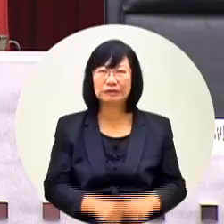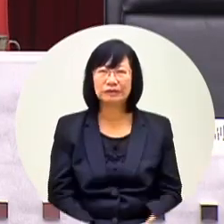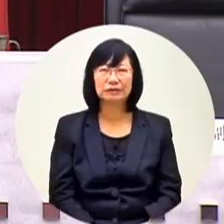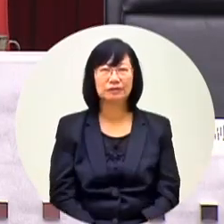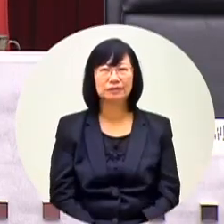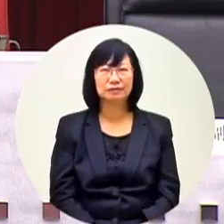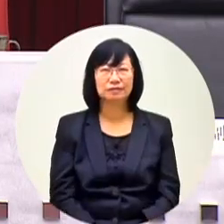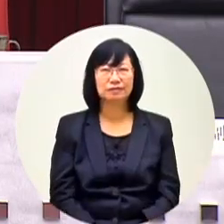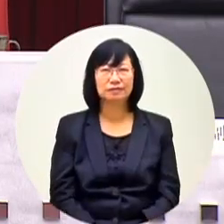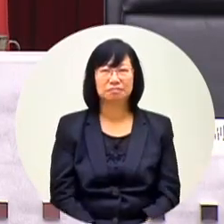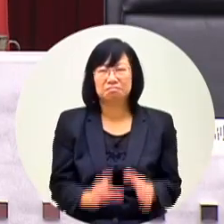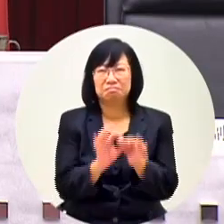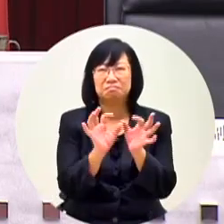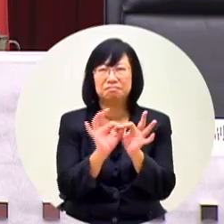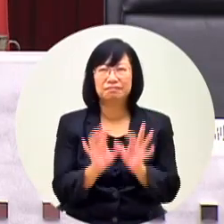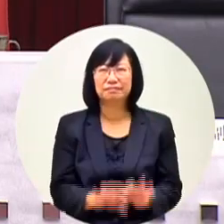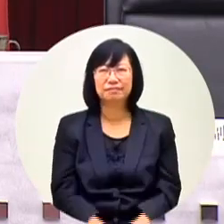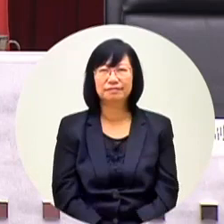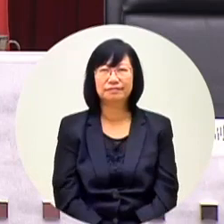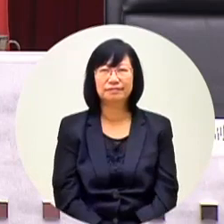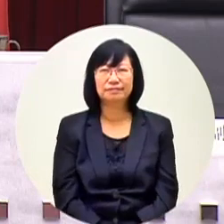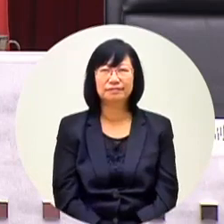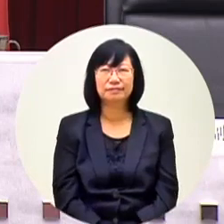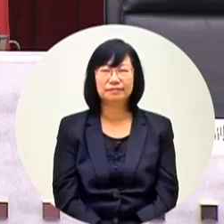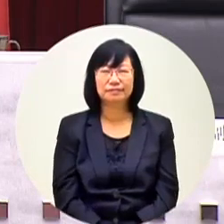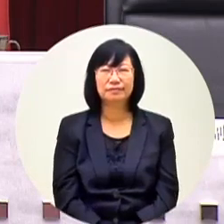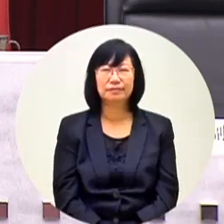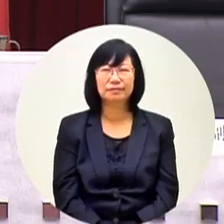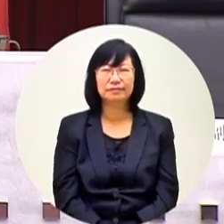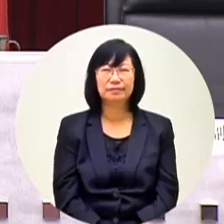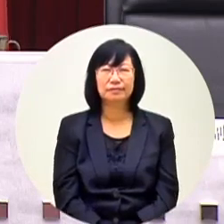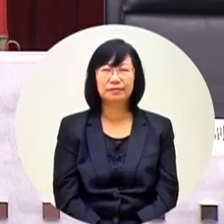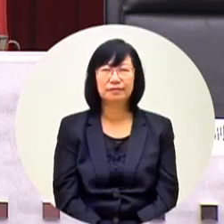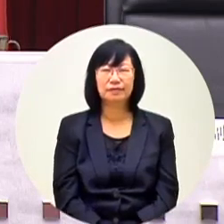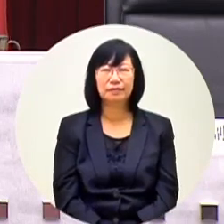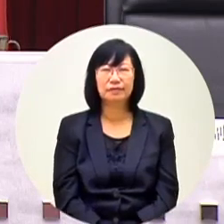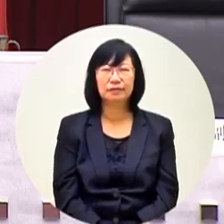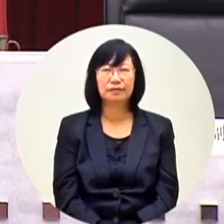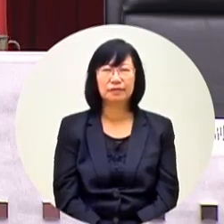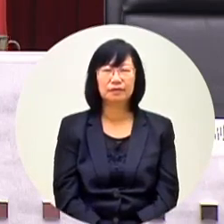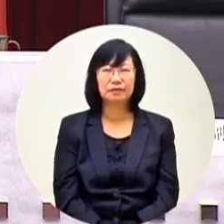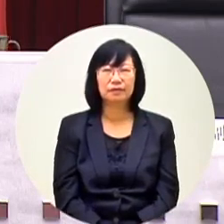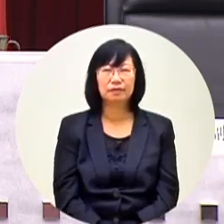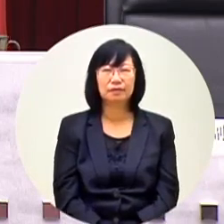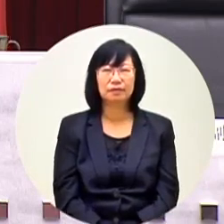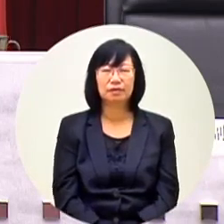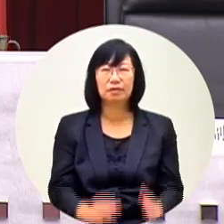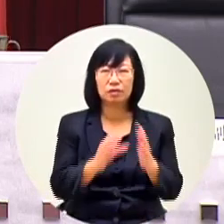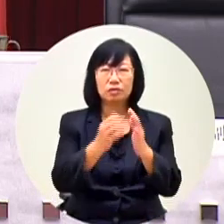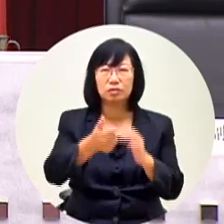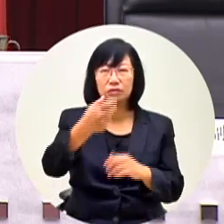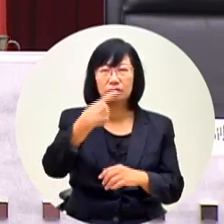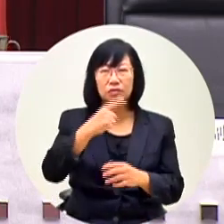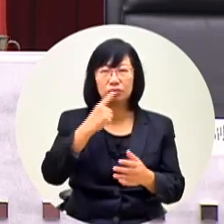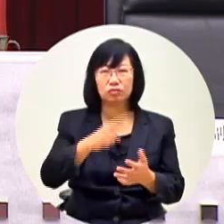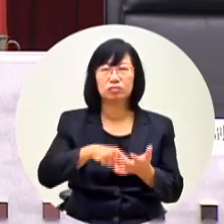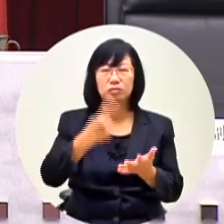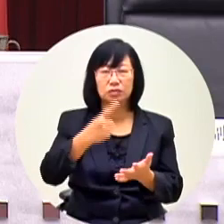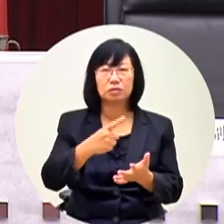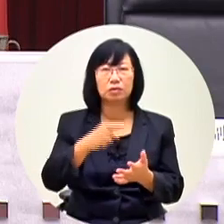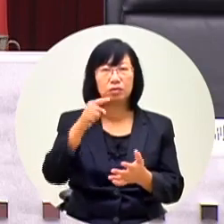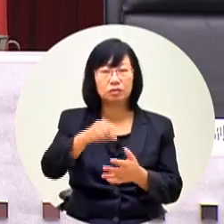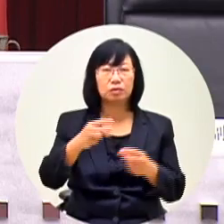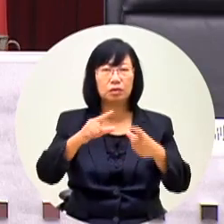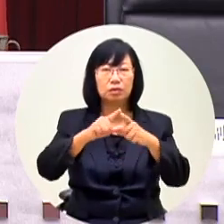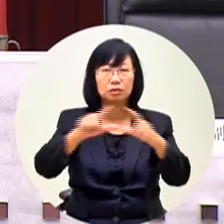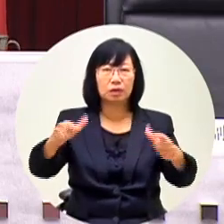论。 黄议员，我要强调的部分说，当天大顺路桥通车的时候，我讲得很